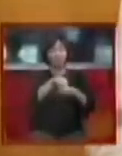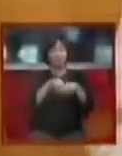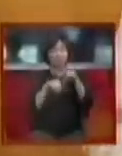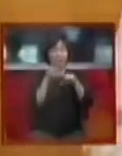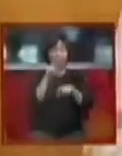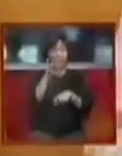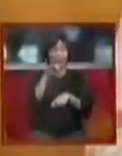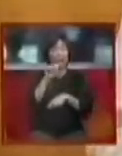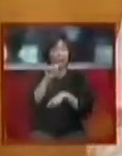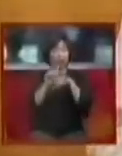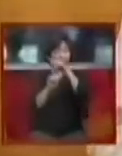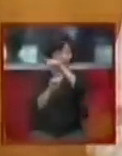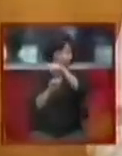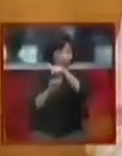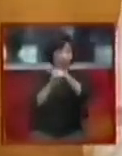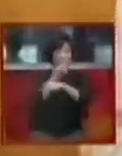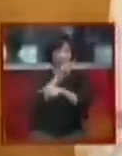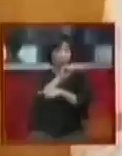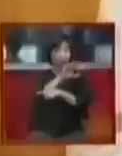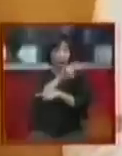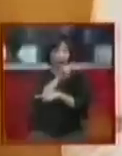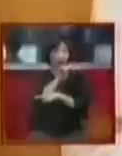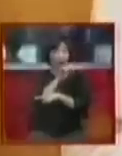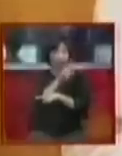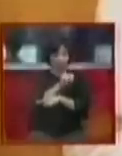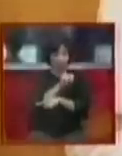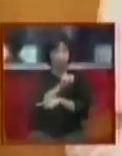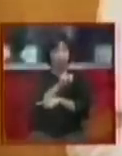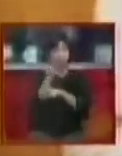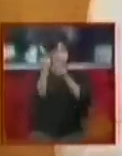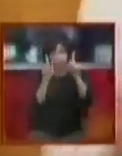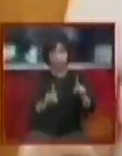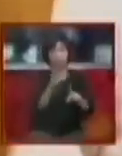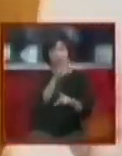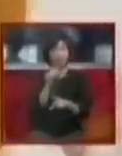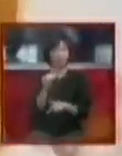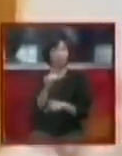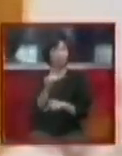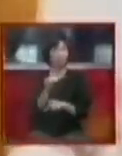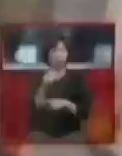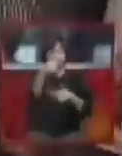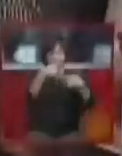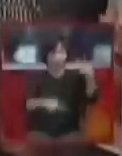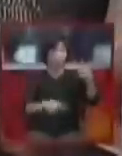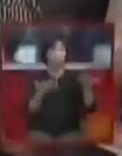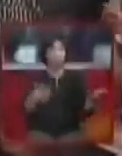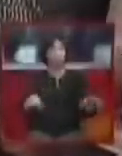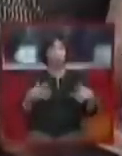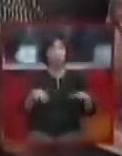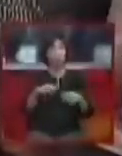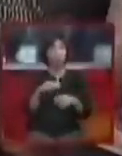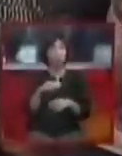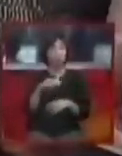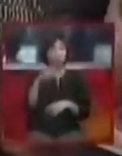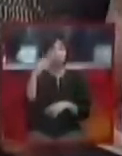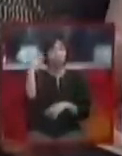ang ating international airport sa Mactan, Puerto Princesa at Tacloban. Dagdag pa po dyan.